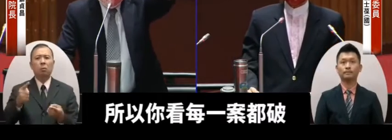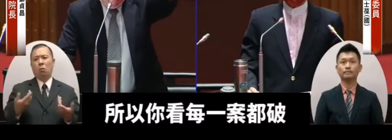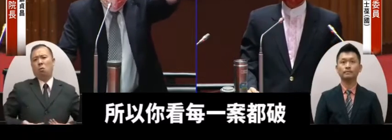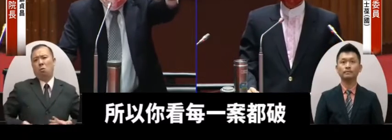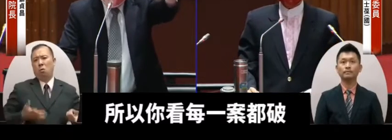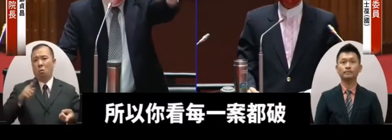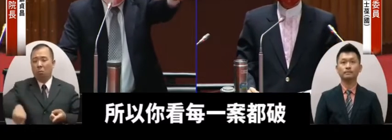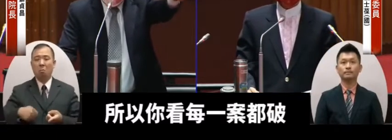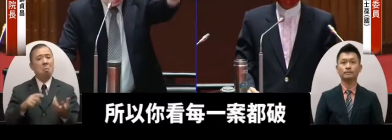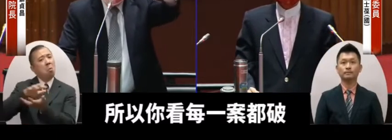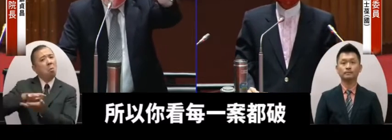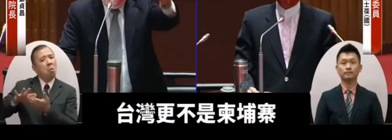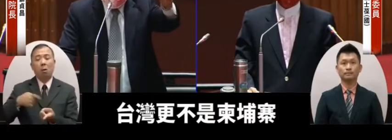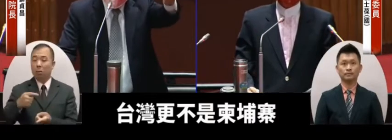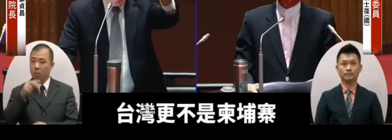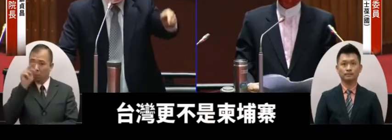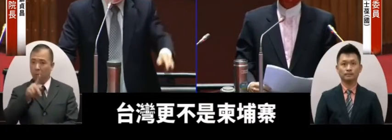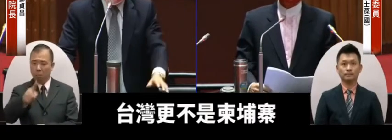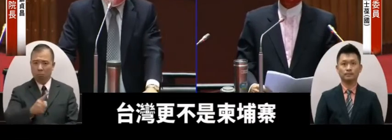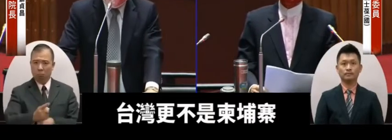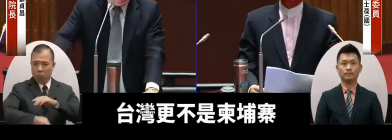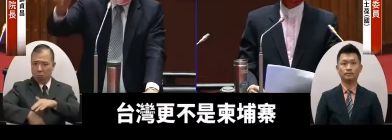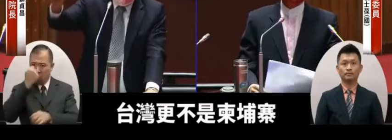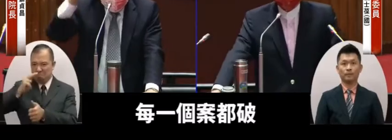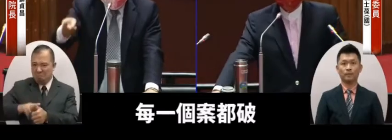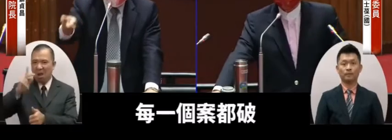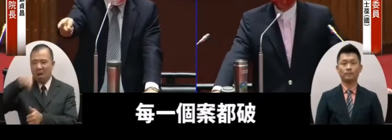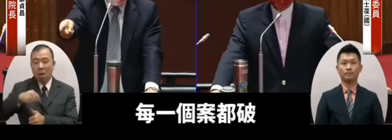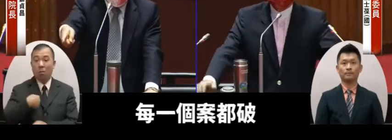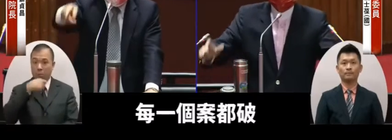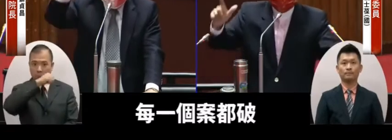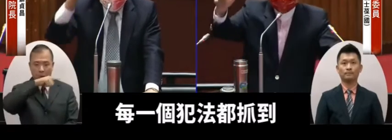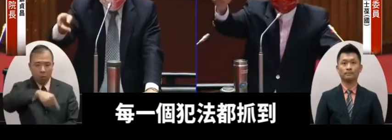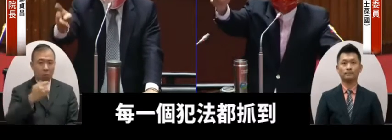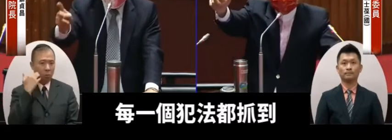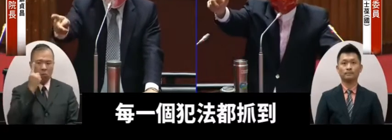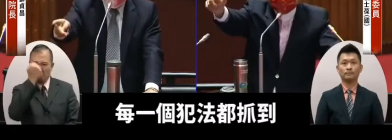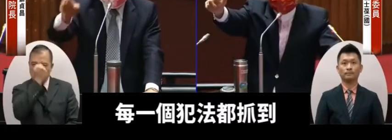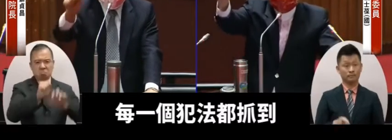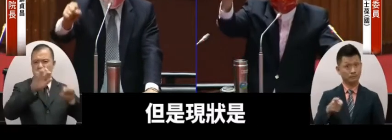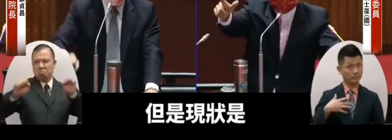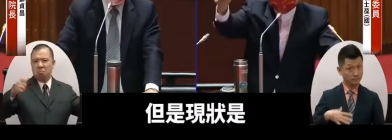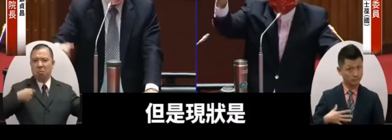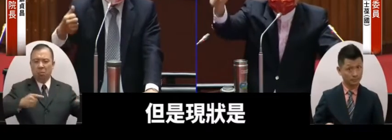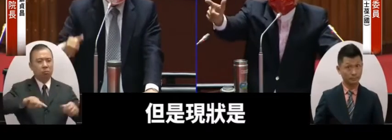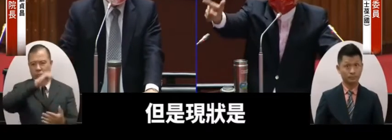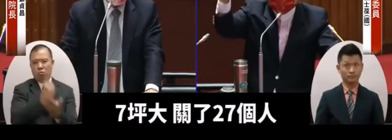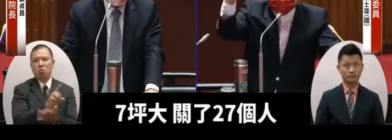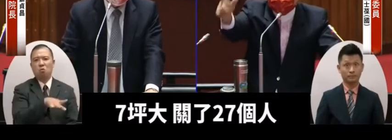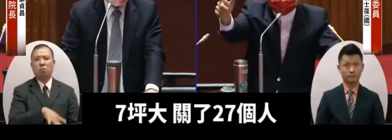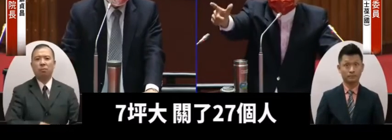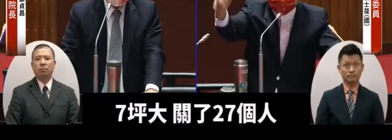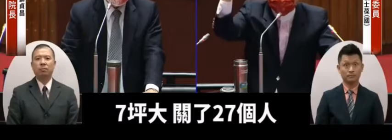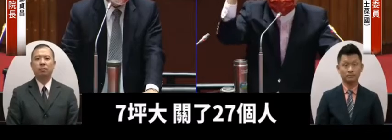以你看每一案都破。台湾更不是柬埔寨，每一案都破，每一个犯人抓到。 但是现状是